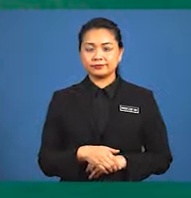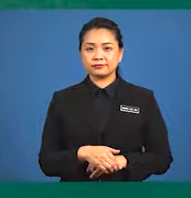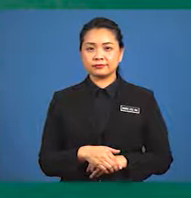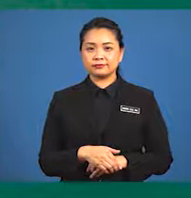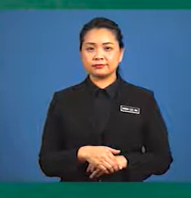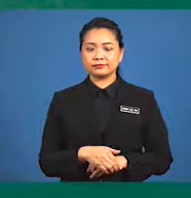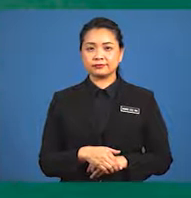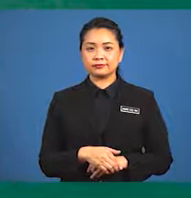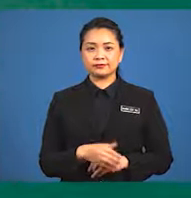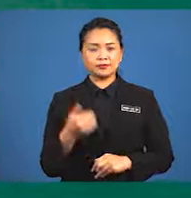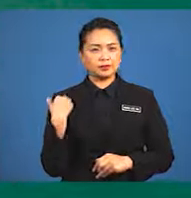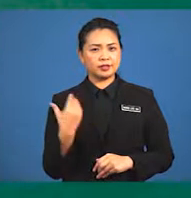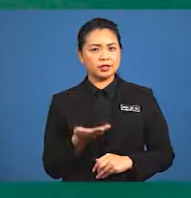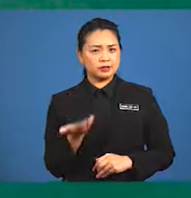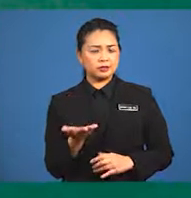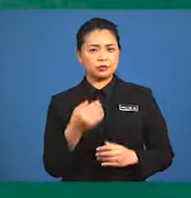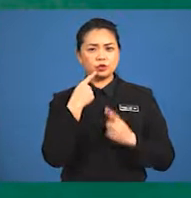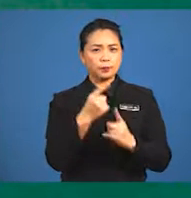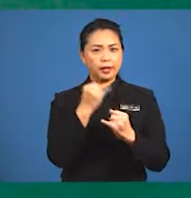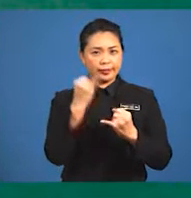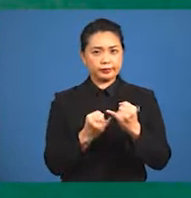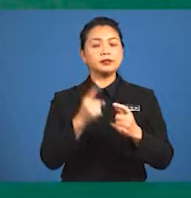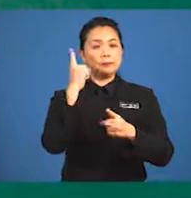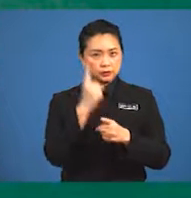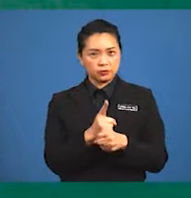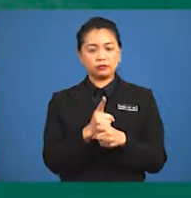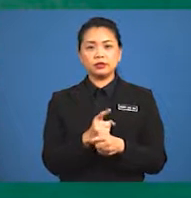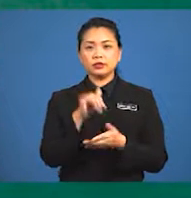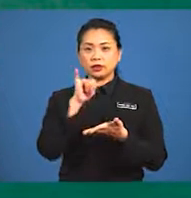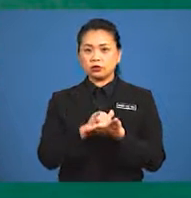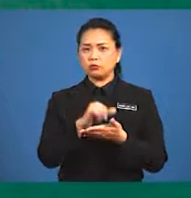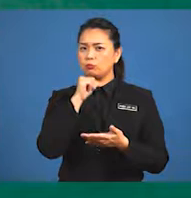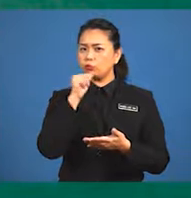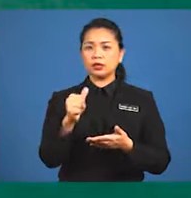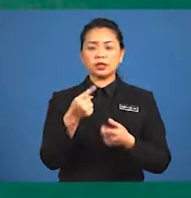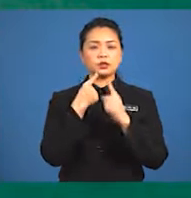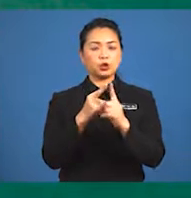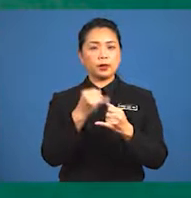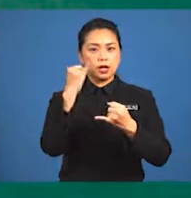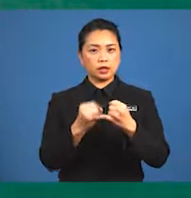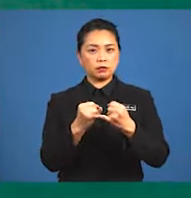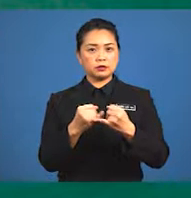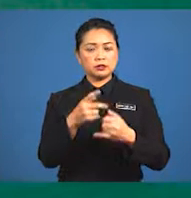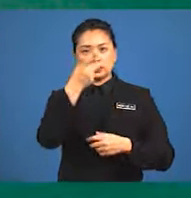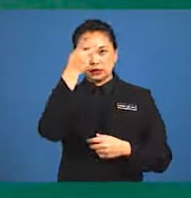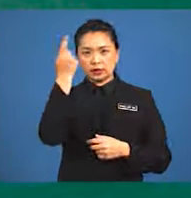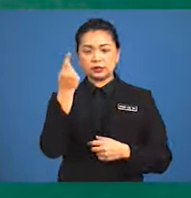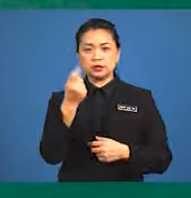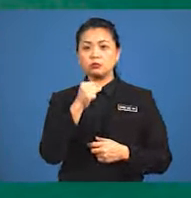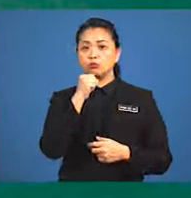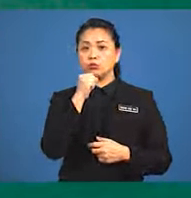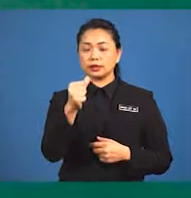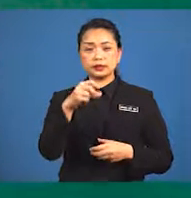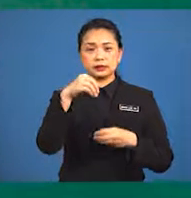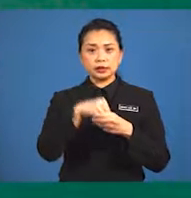Adakah ini jawapan akhir kita? Ya, betul. Itu bukan jawapan akhir kita kerana bukan dalam